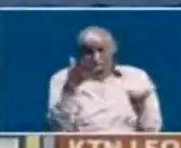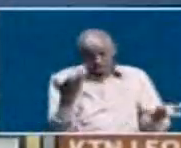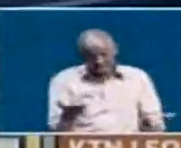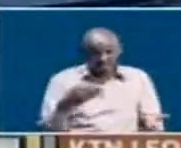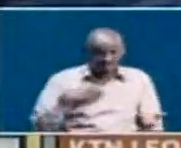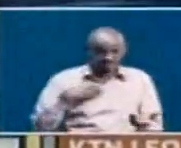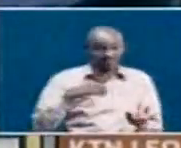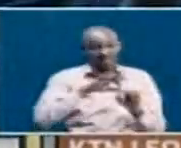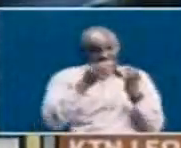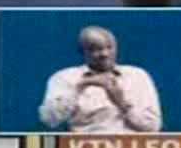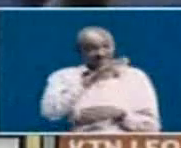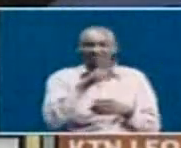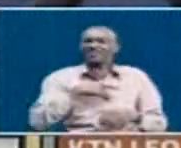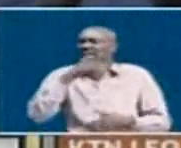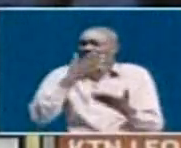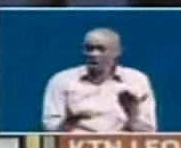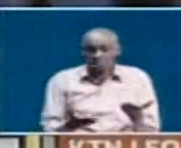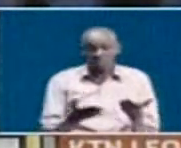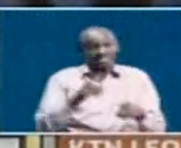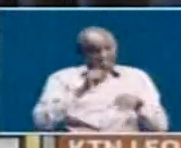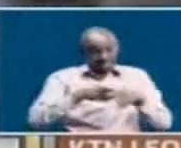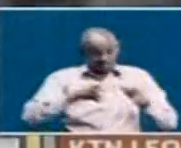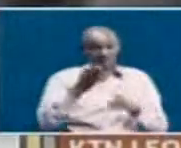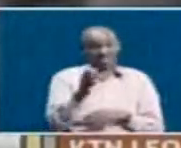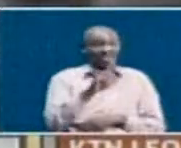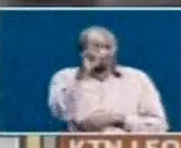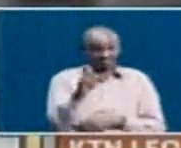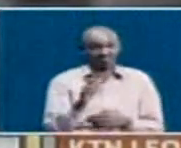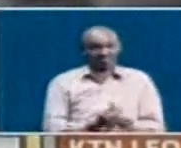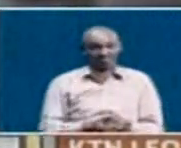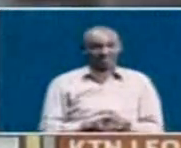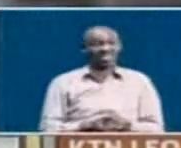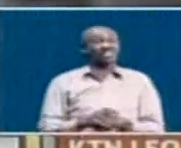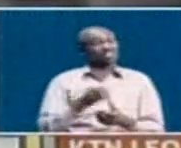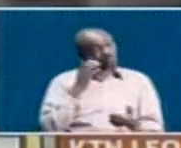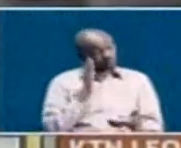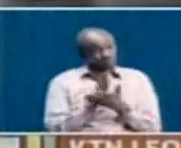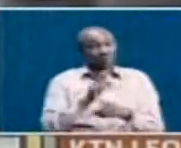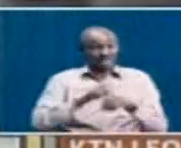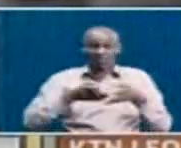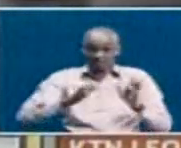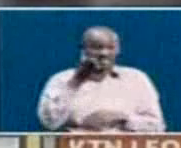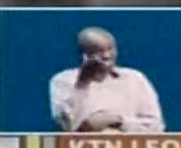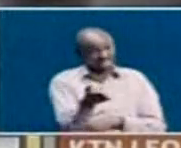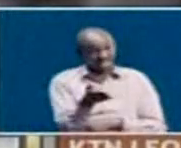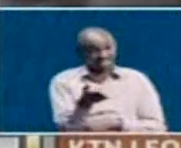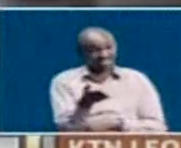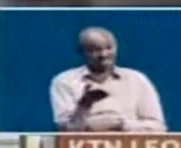kuacha familia manyumbani hujihisi vipi wakati wanapojifungulia humu? Niko kwa utaburukizali hapa ndani kuzi nimefungwa.